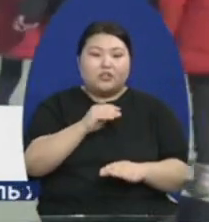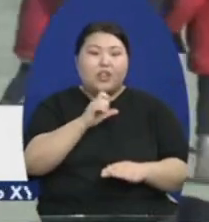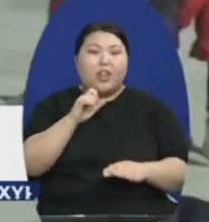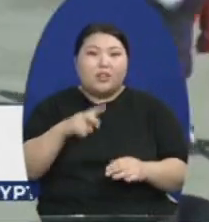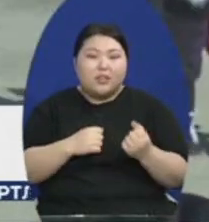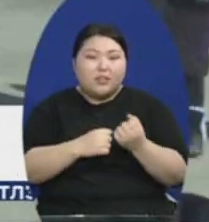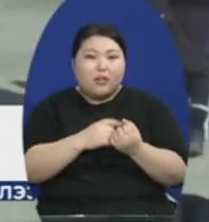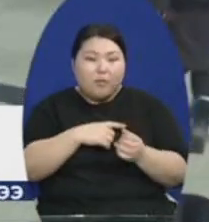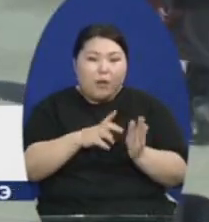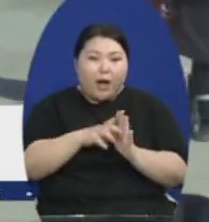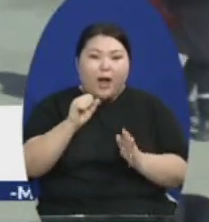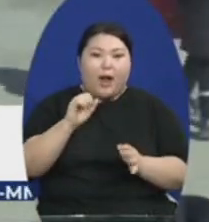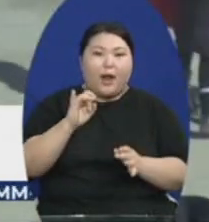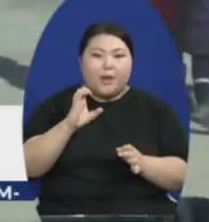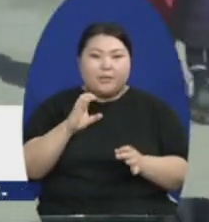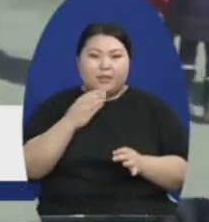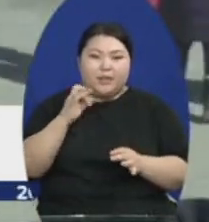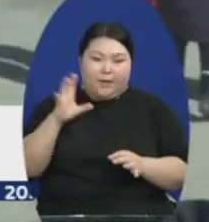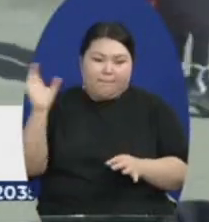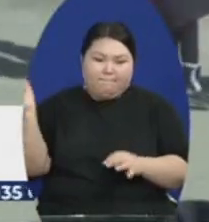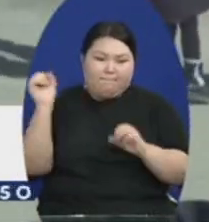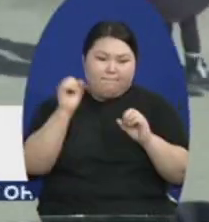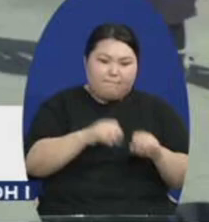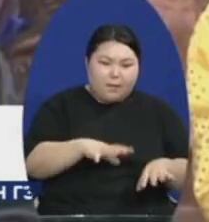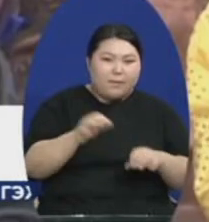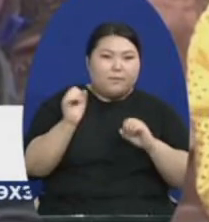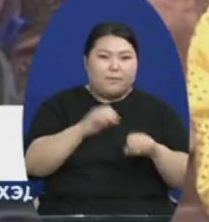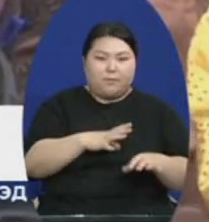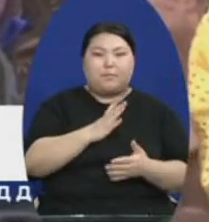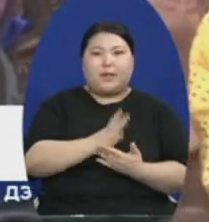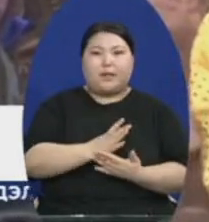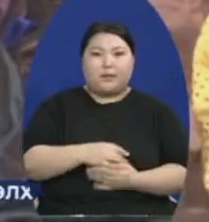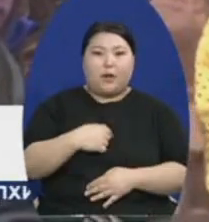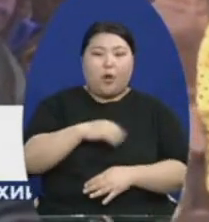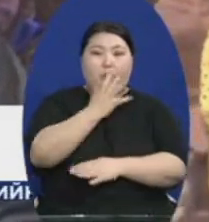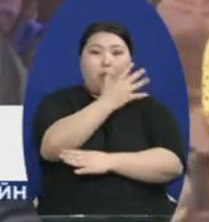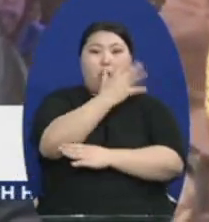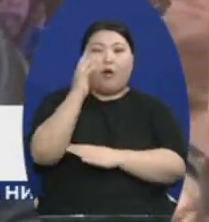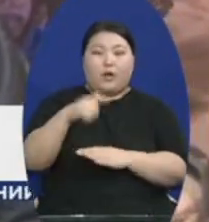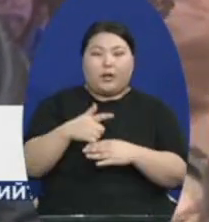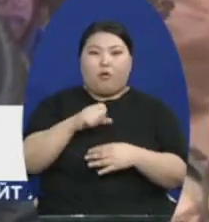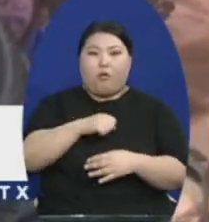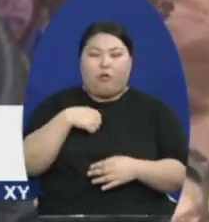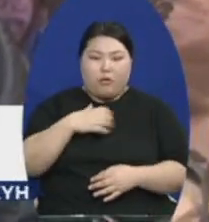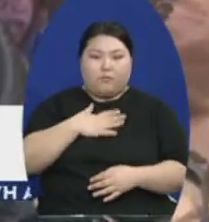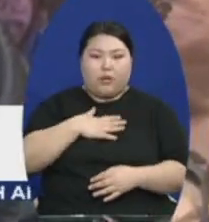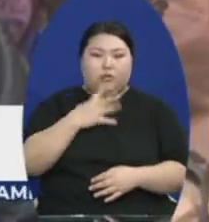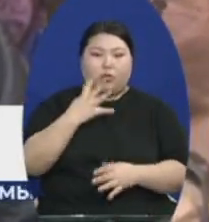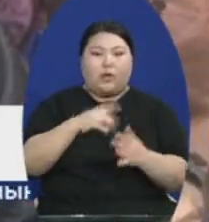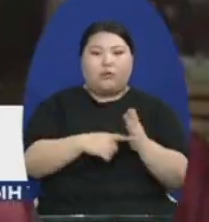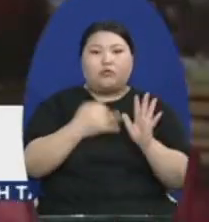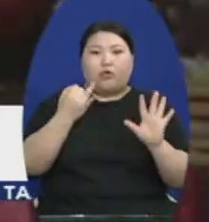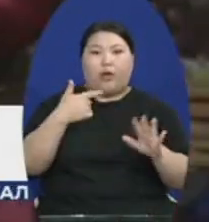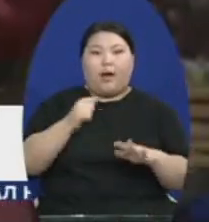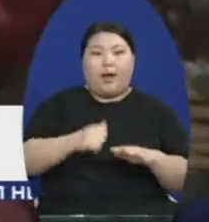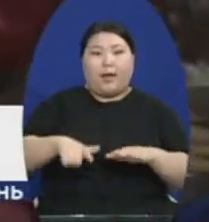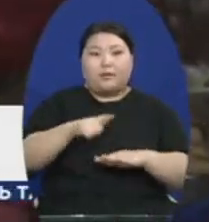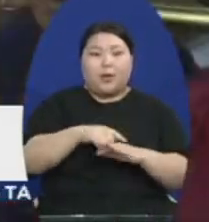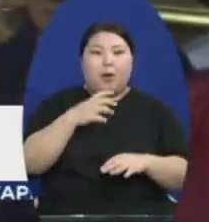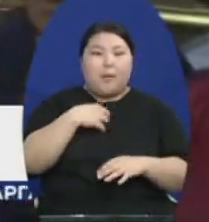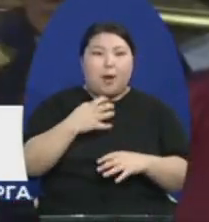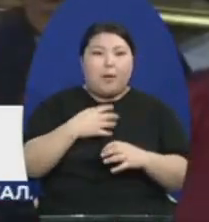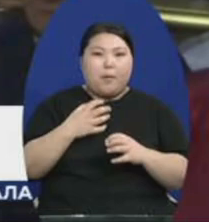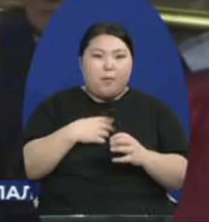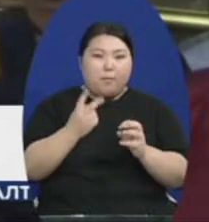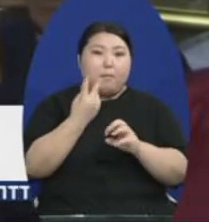одоо арабсын өрч хүртэл ачаарчлаа. Тайлсан байгаа л та. Моднаас гадна өөр эзэмшлийн 4.7 га тав таньжин төмөс